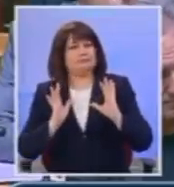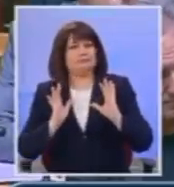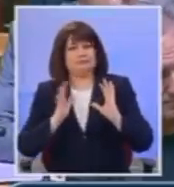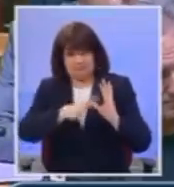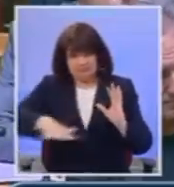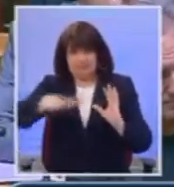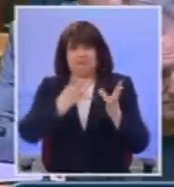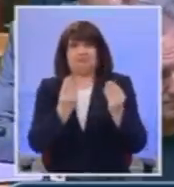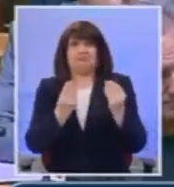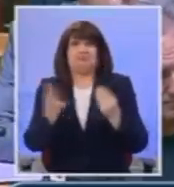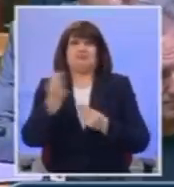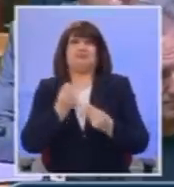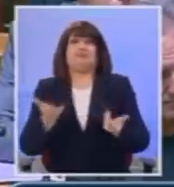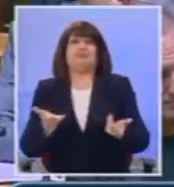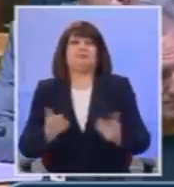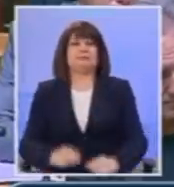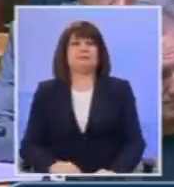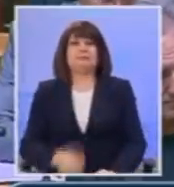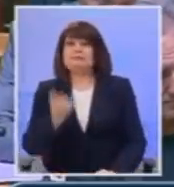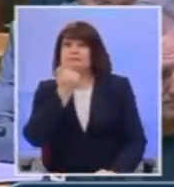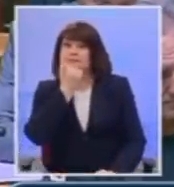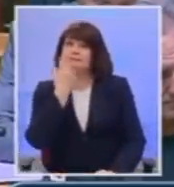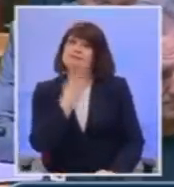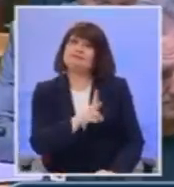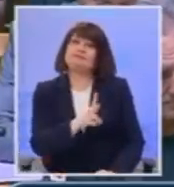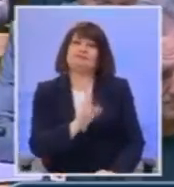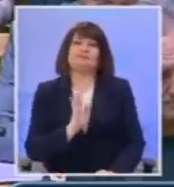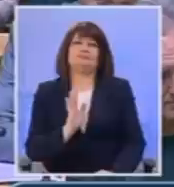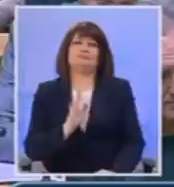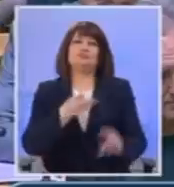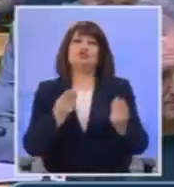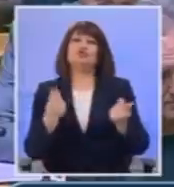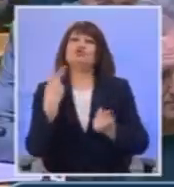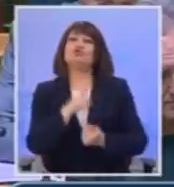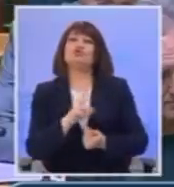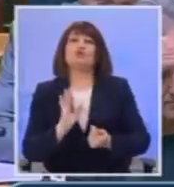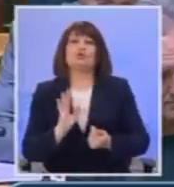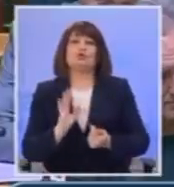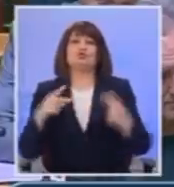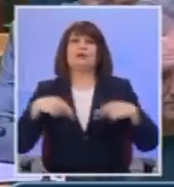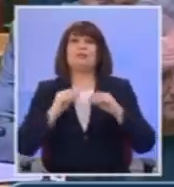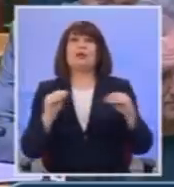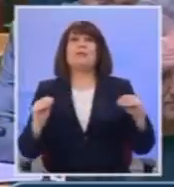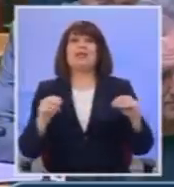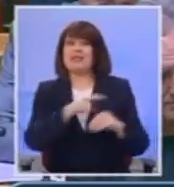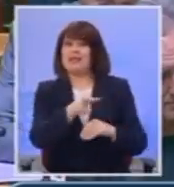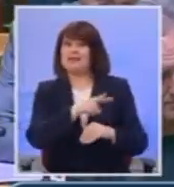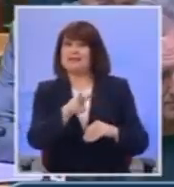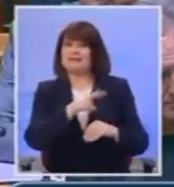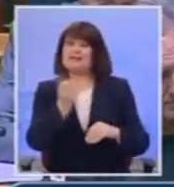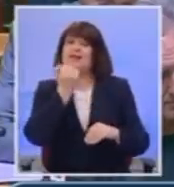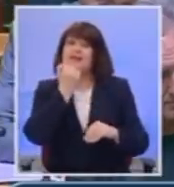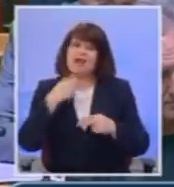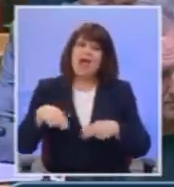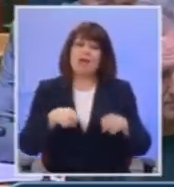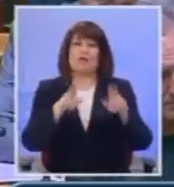κύριε Τσίπρα. Είναι στραβά τα πανιά. Είναι στραβός ο τρόπος που αρμενίζουν οι υπουργοί σας. Και βέβαια δεν είναι μόνο στη παιδεία,